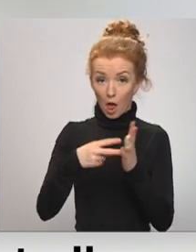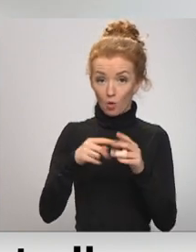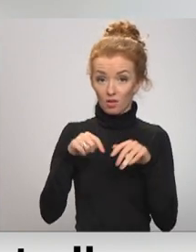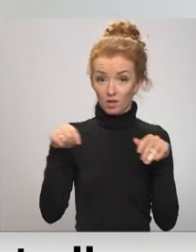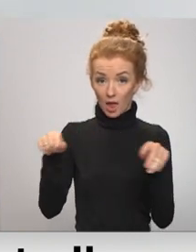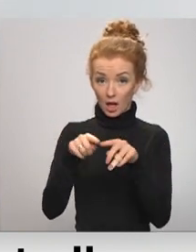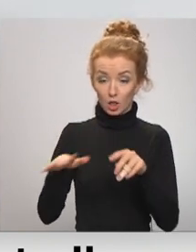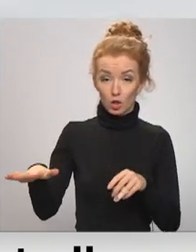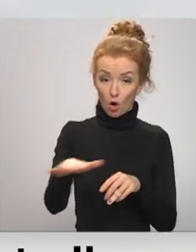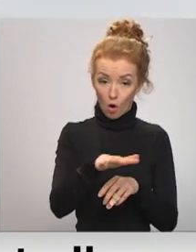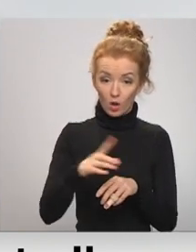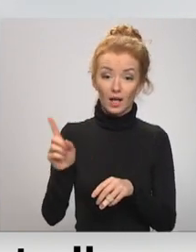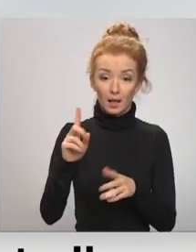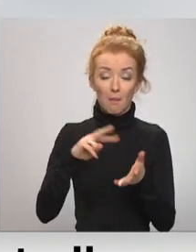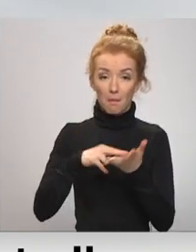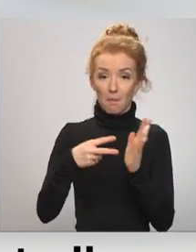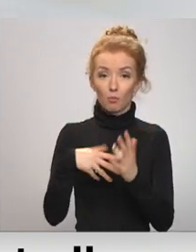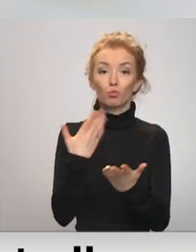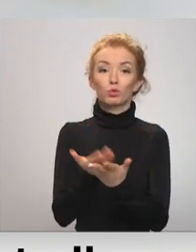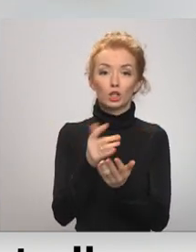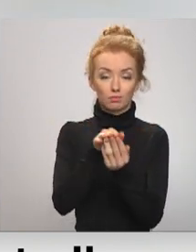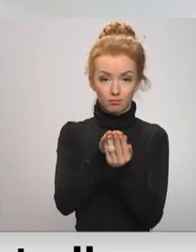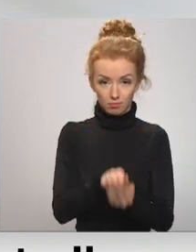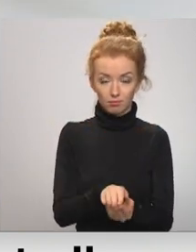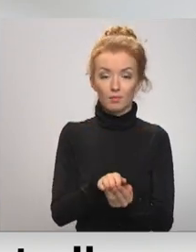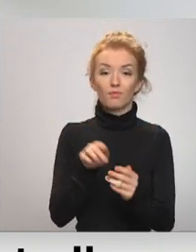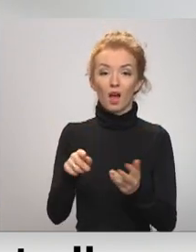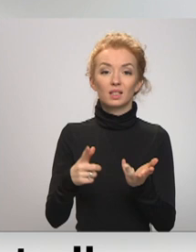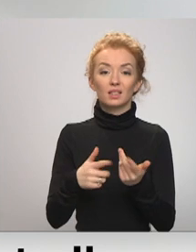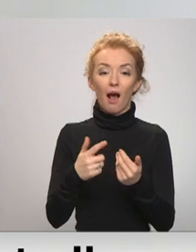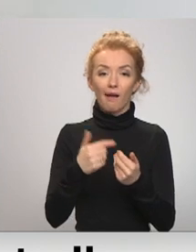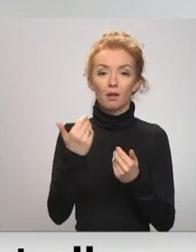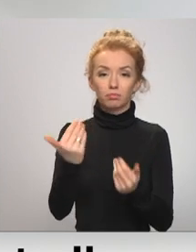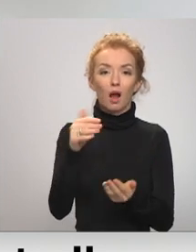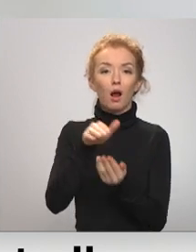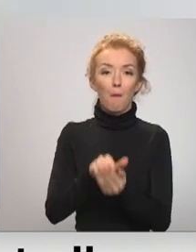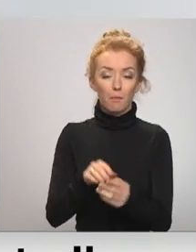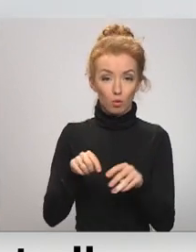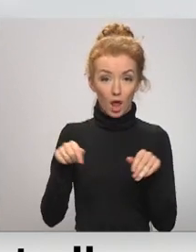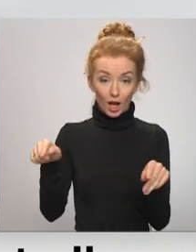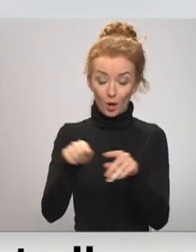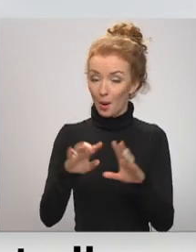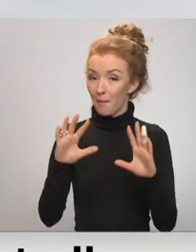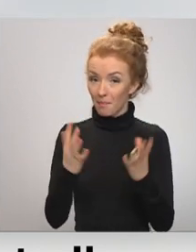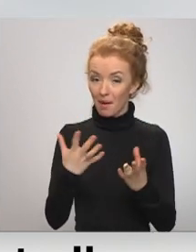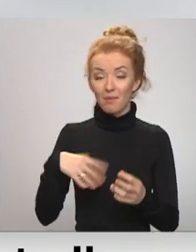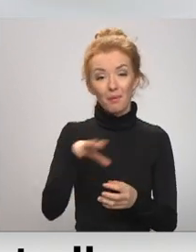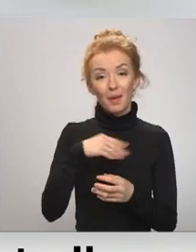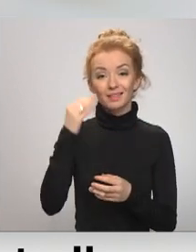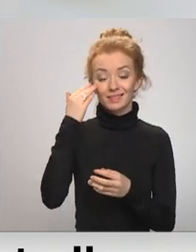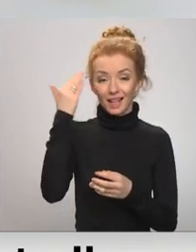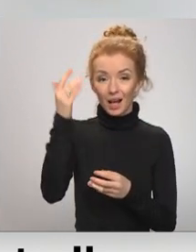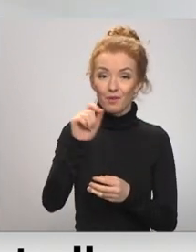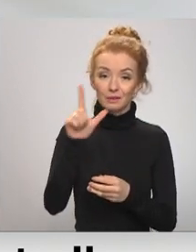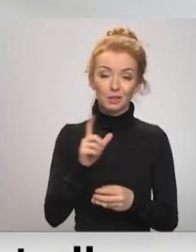ir paredzēta, tā teikt, apbedījuma vietām, tā ir skaitās kā teritorija, bet nu, mēs tā teikt cerējām vismaz